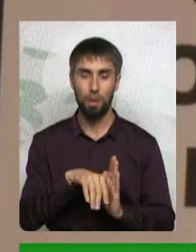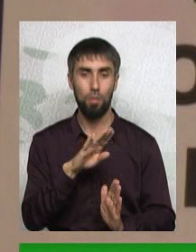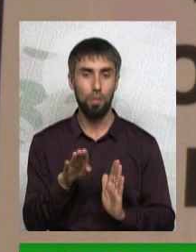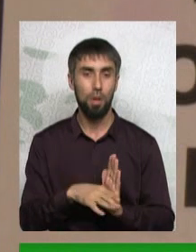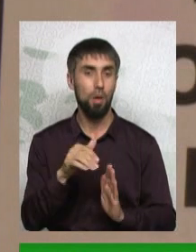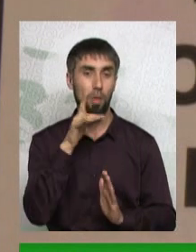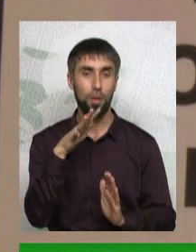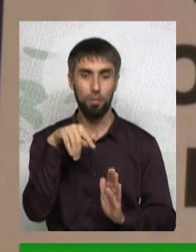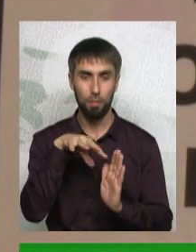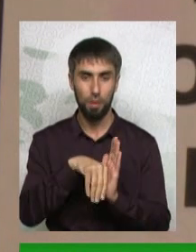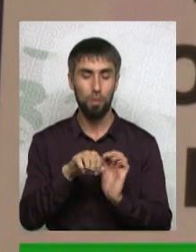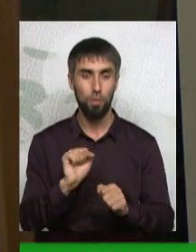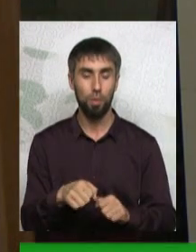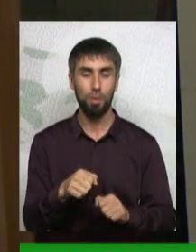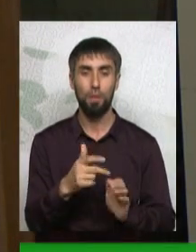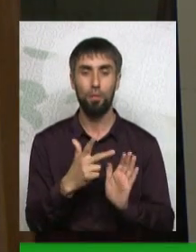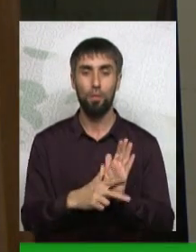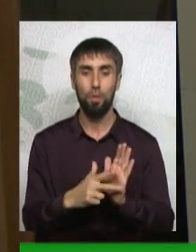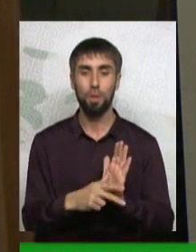подвалов, которые вмещают в себя больше